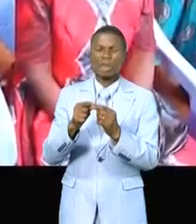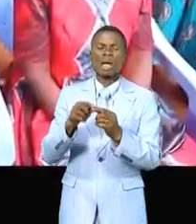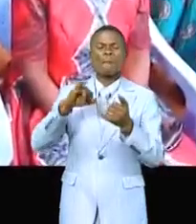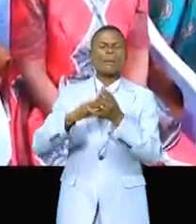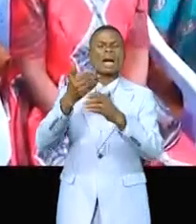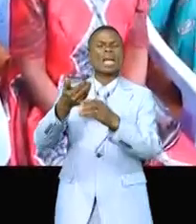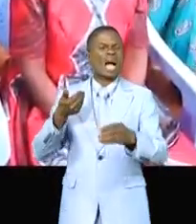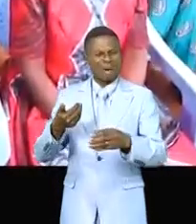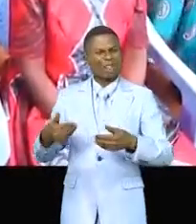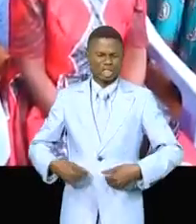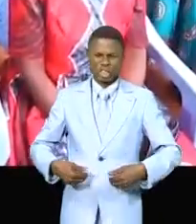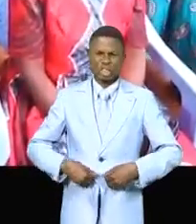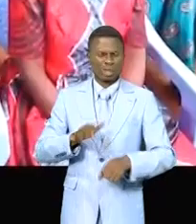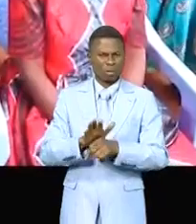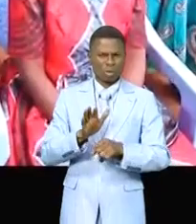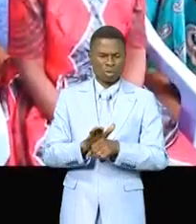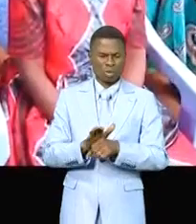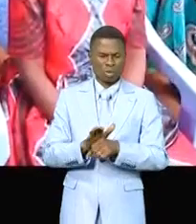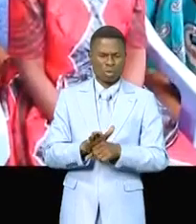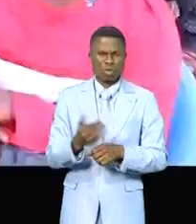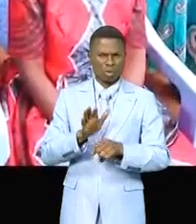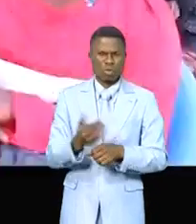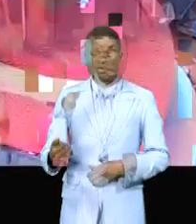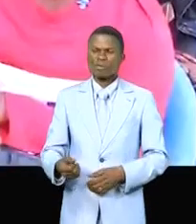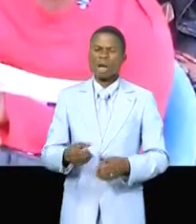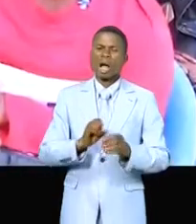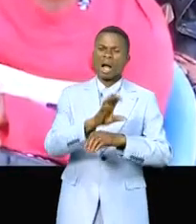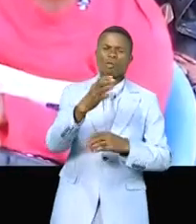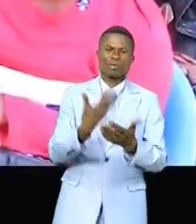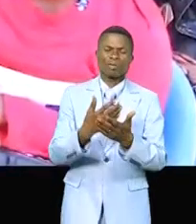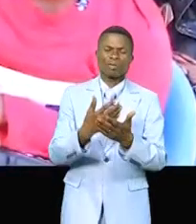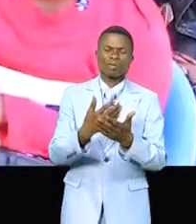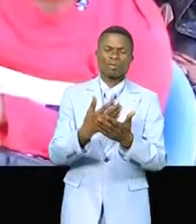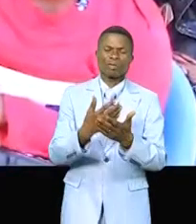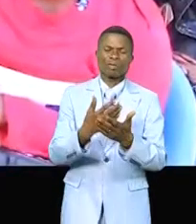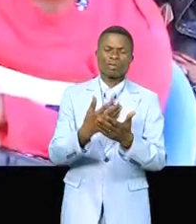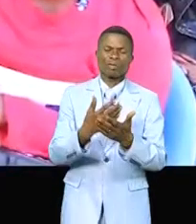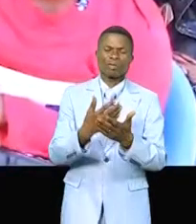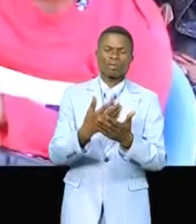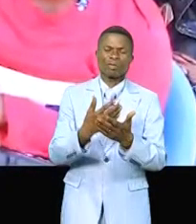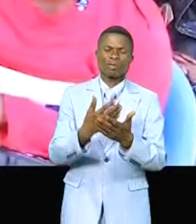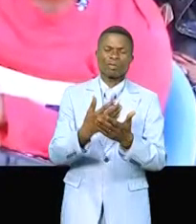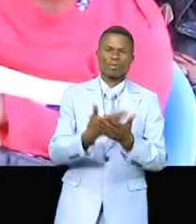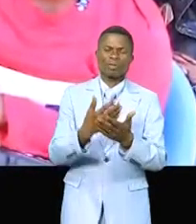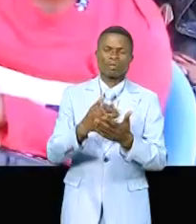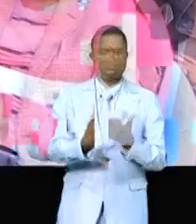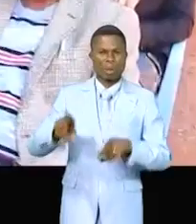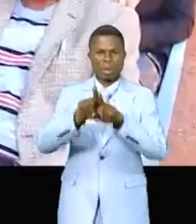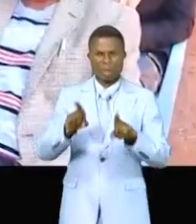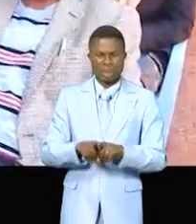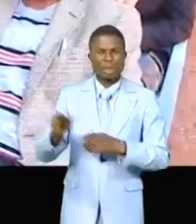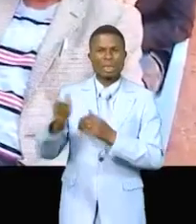mixte 2018 pondérée. Une situation qui non seulement va à l'encontre, mais aussi